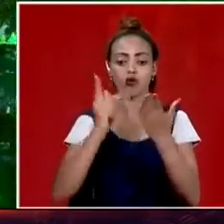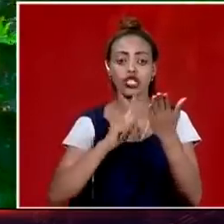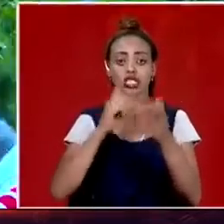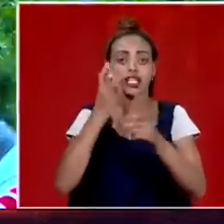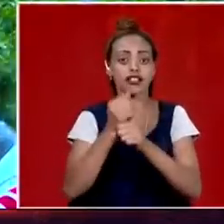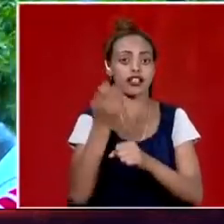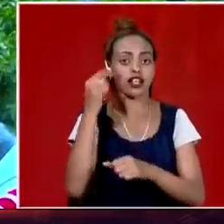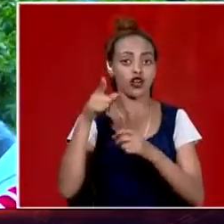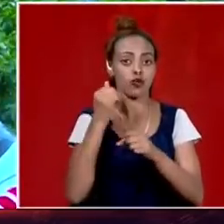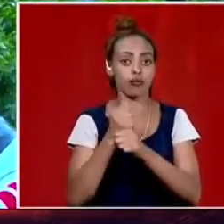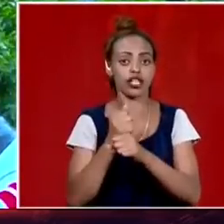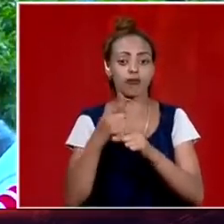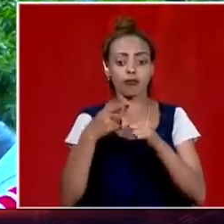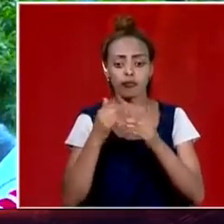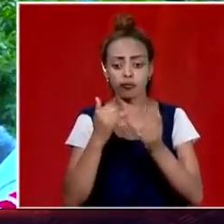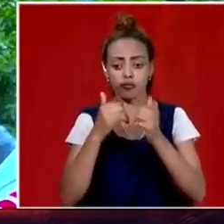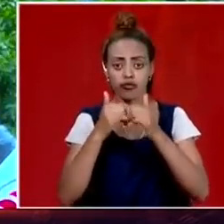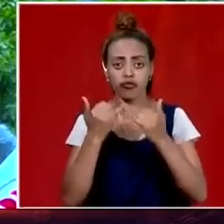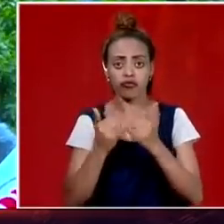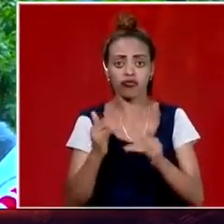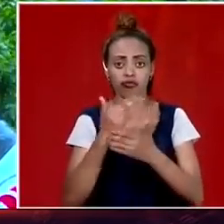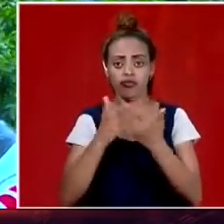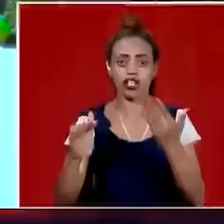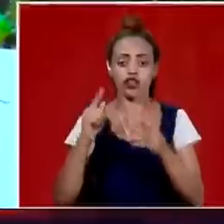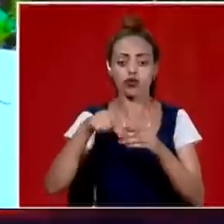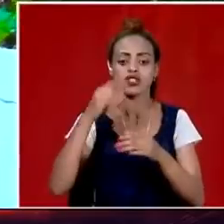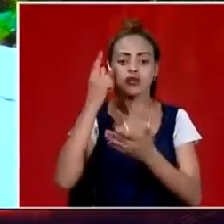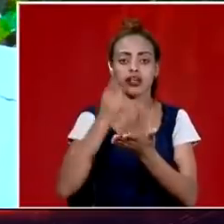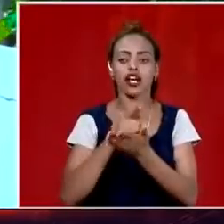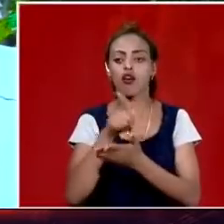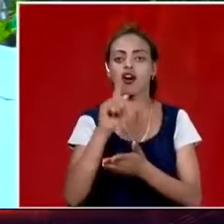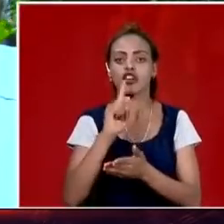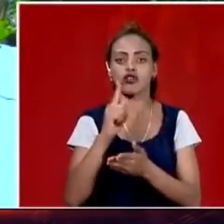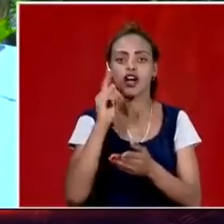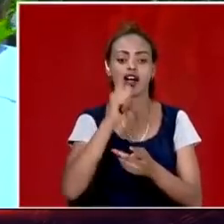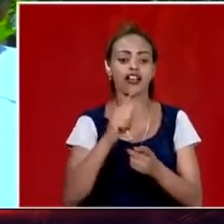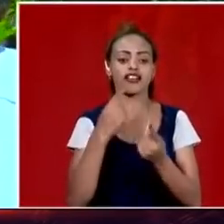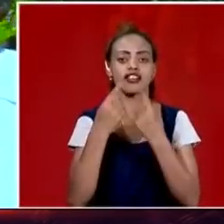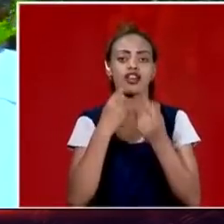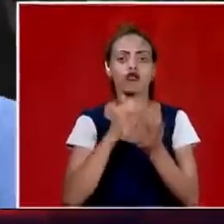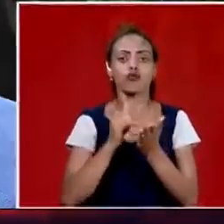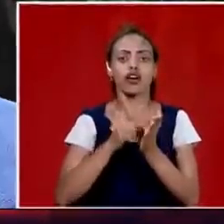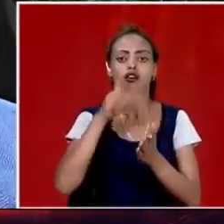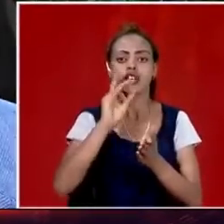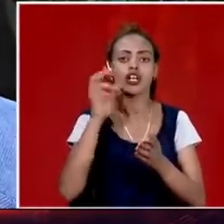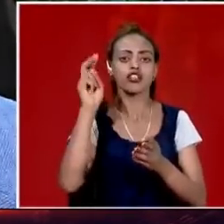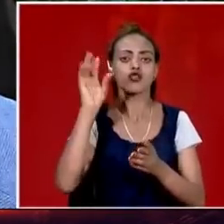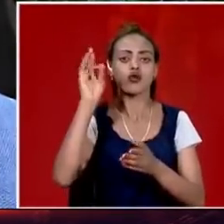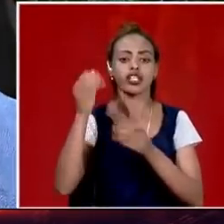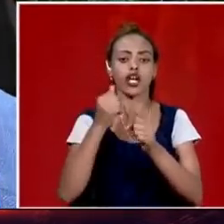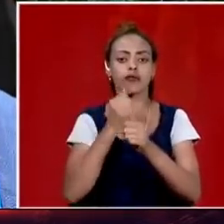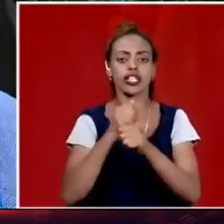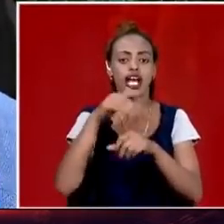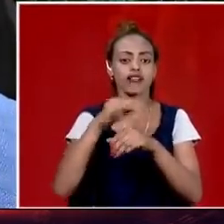ዝነበርና ብክፋል ልምዓንቲ ዘመረቕናየን ካብዚኦም ሓደ እየን። ዘዘራረብናዮም ገለ ነበርቲ እታ ከተማ ድማ ኣብዝሓለፉ 27 ዓመታት